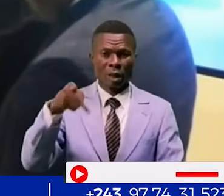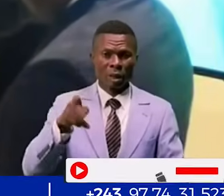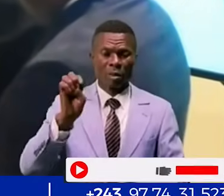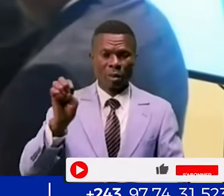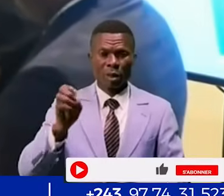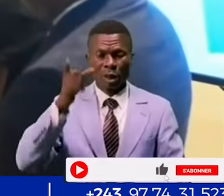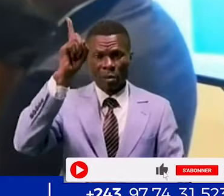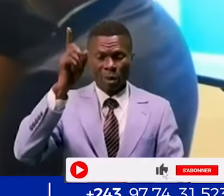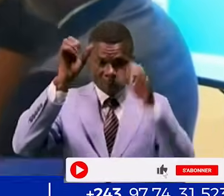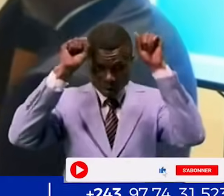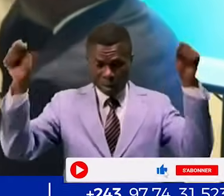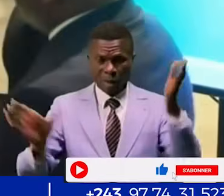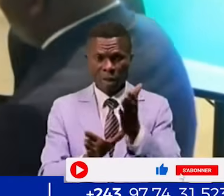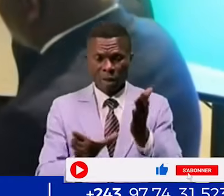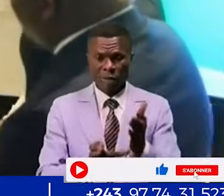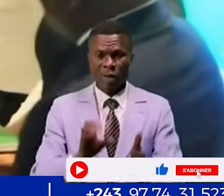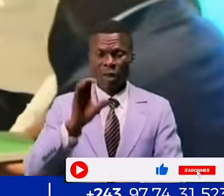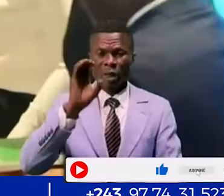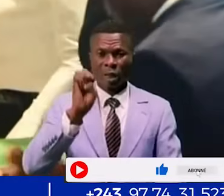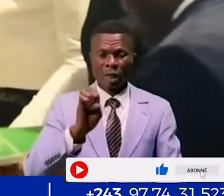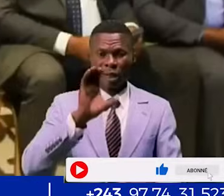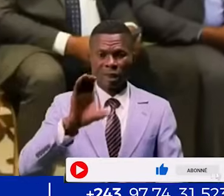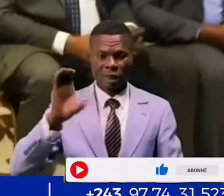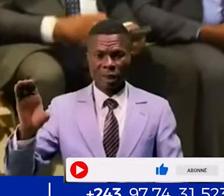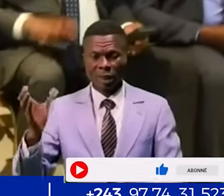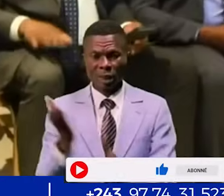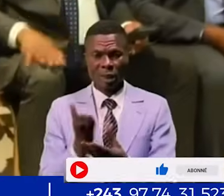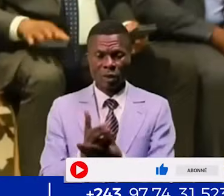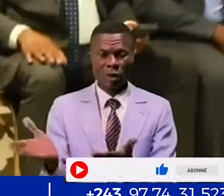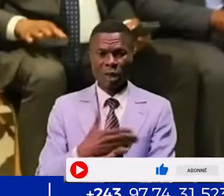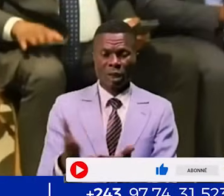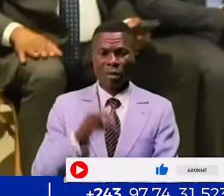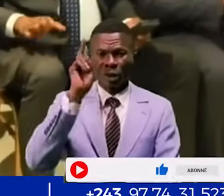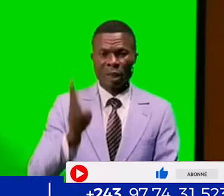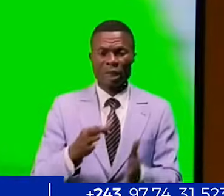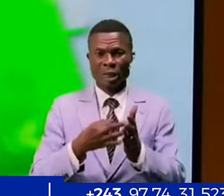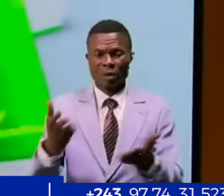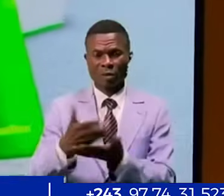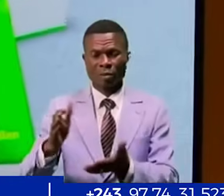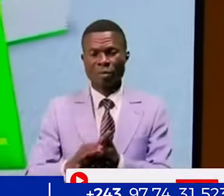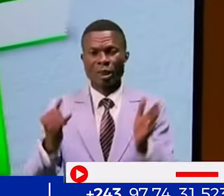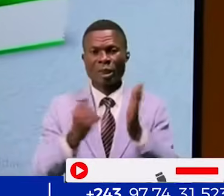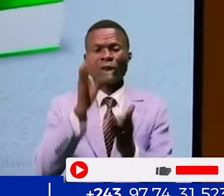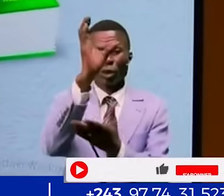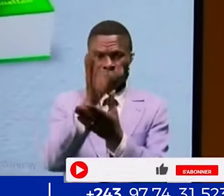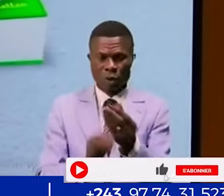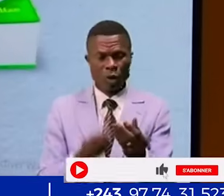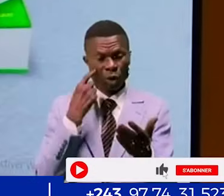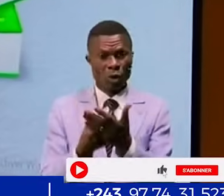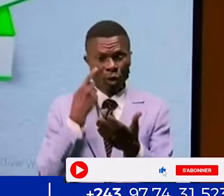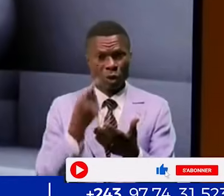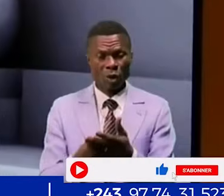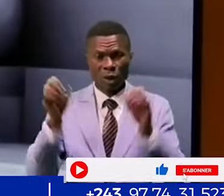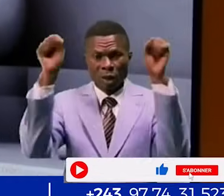premier vice-président honoraire de l'ECC. Cet ouvrage de 283 pages, réparti en 6 chapitres, fait un constat